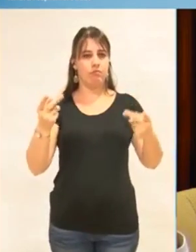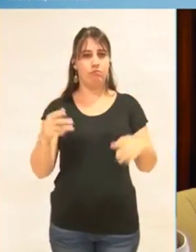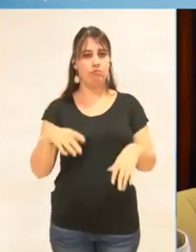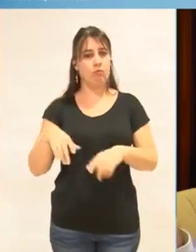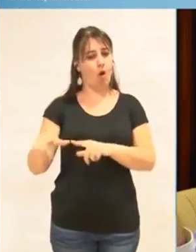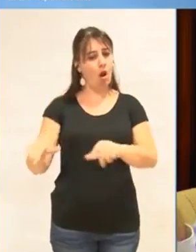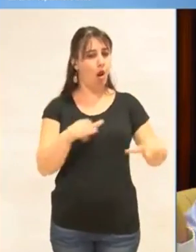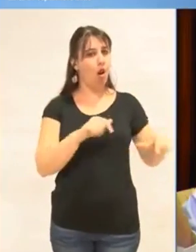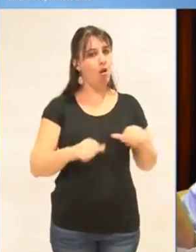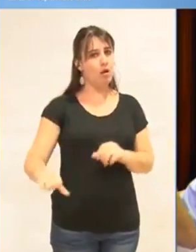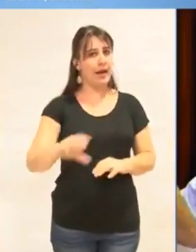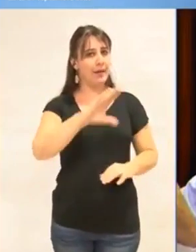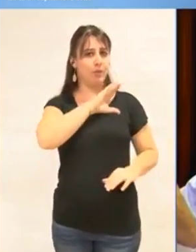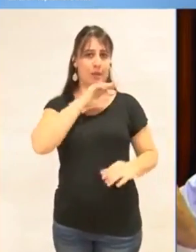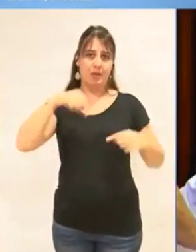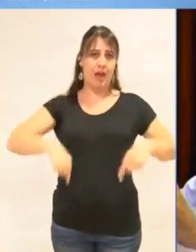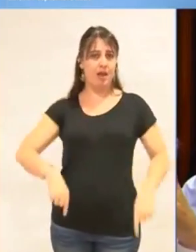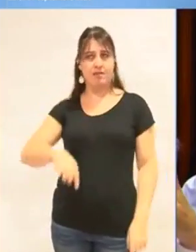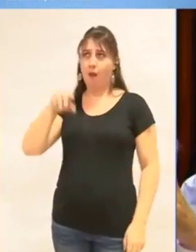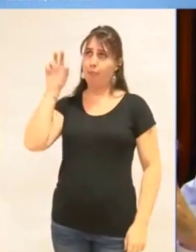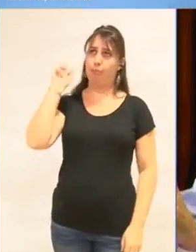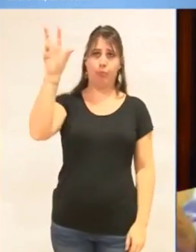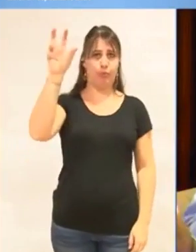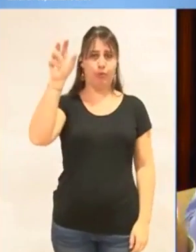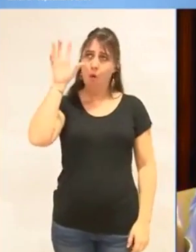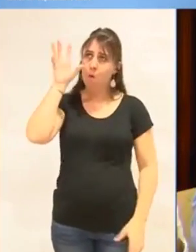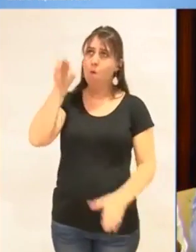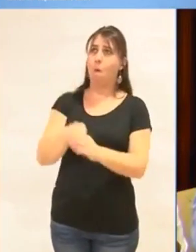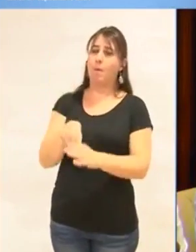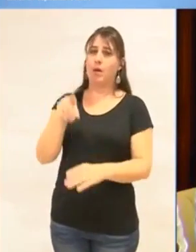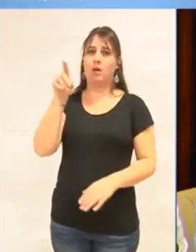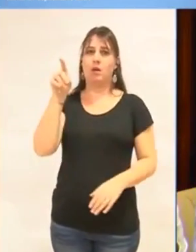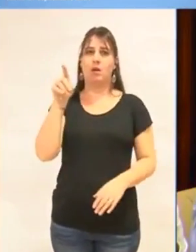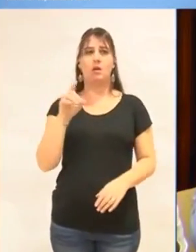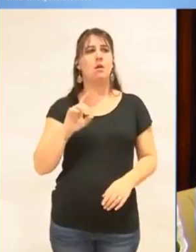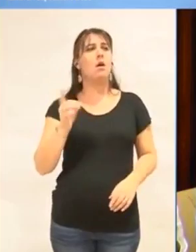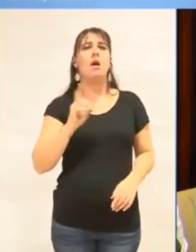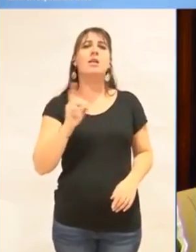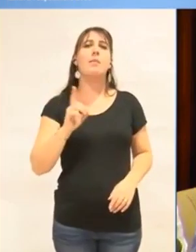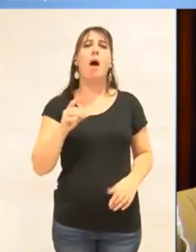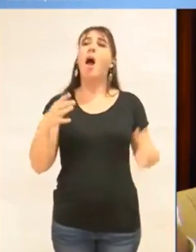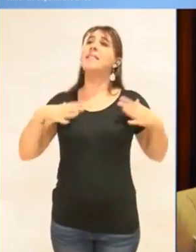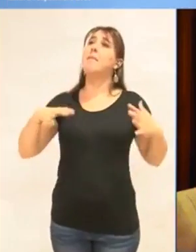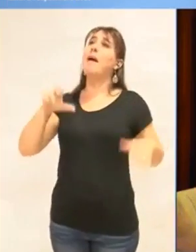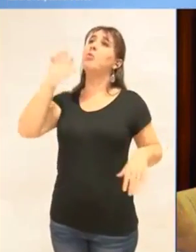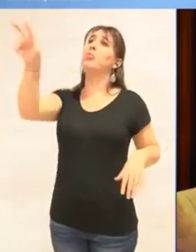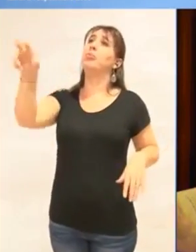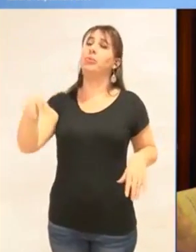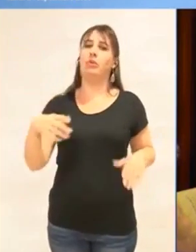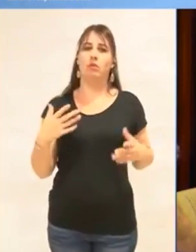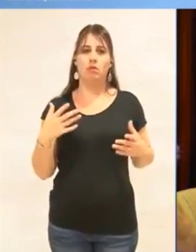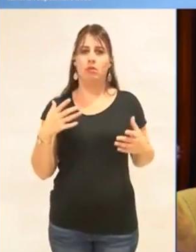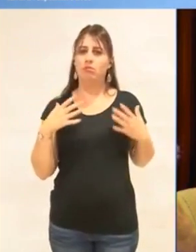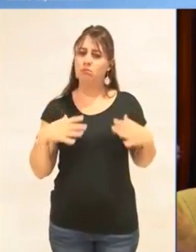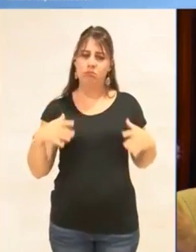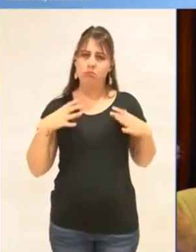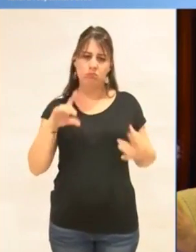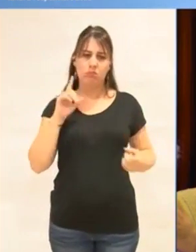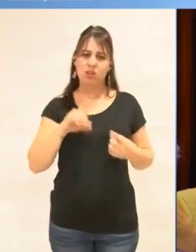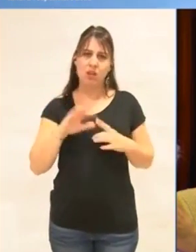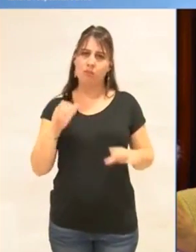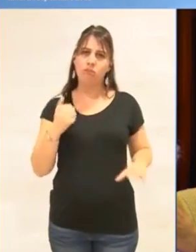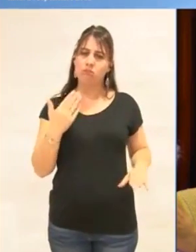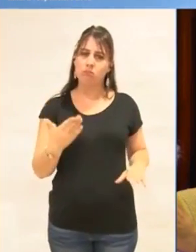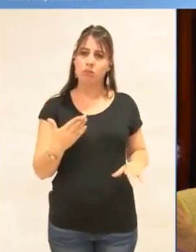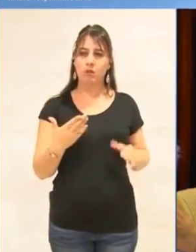aussi une responsabilité de l'État. Ce n'est pas le jeu qui consiste à dire c'est pas nous, c'est les autres. Ça n'est pas notre sujet.